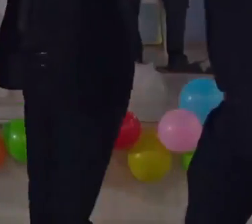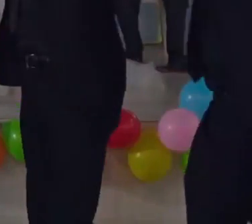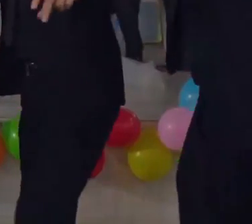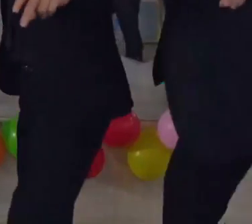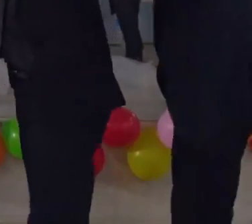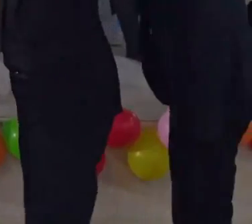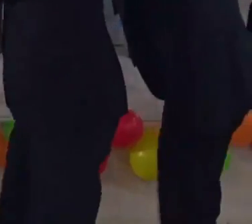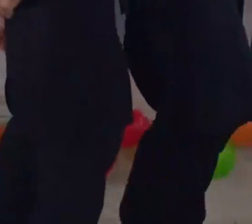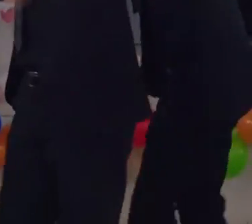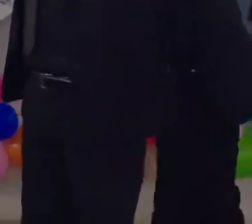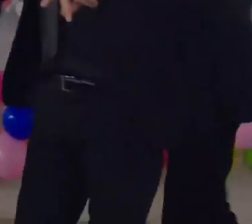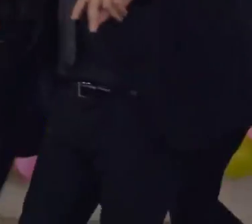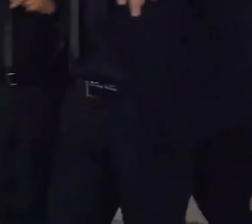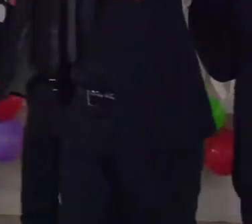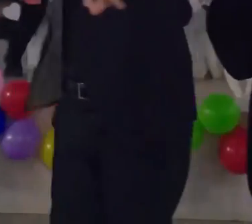beş karış.